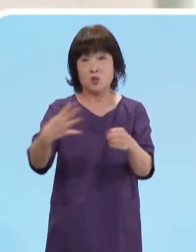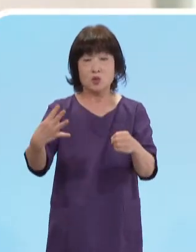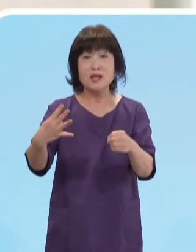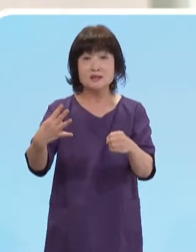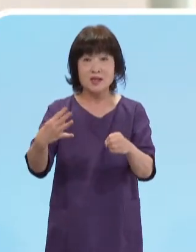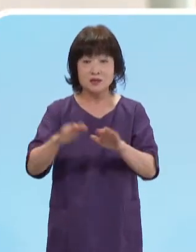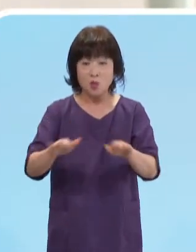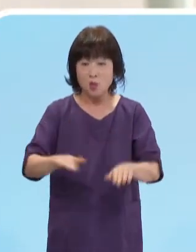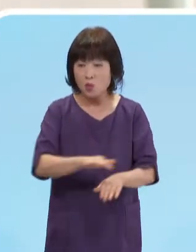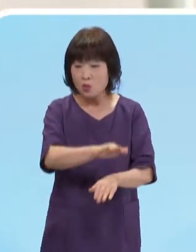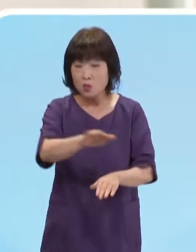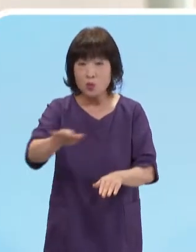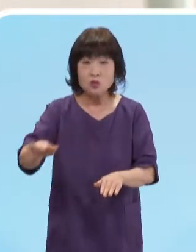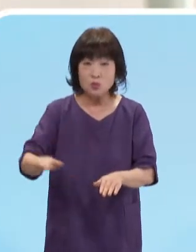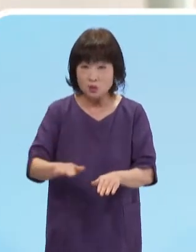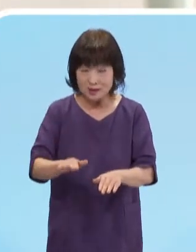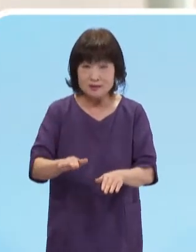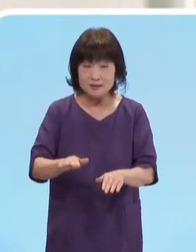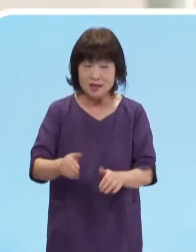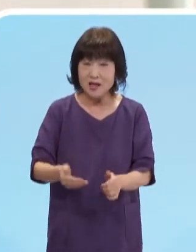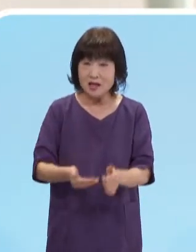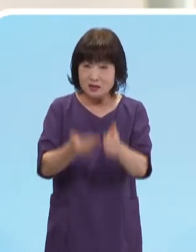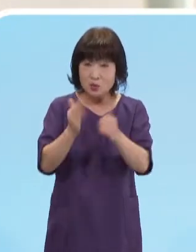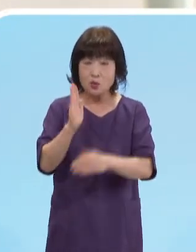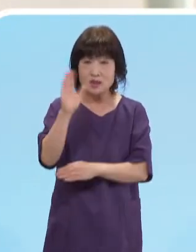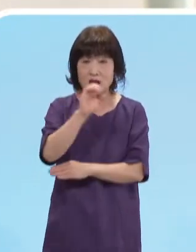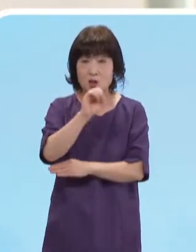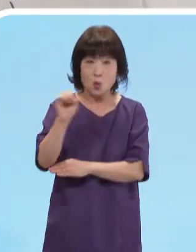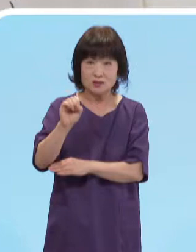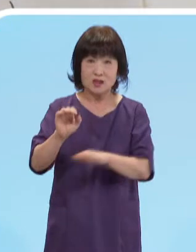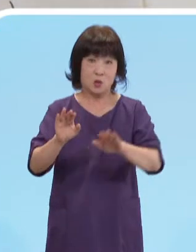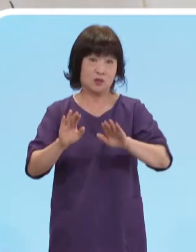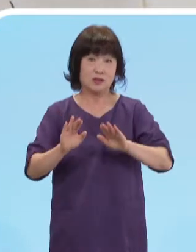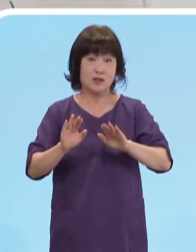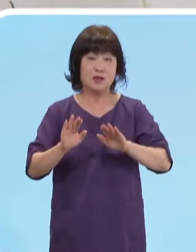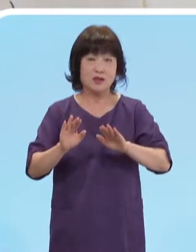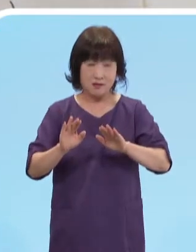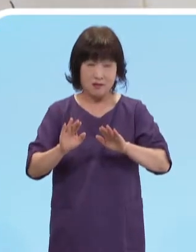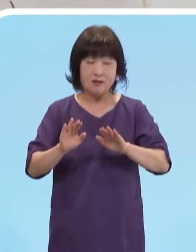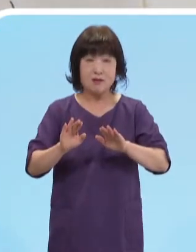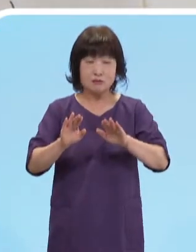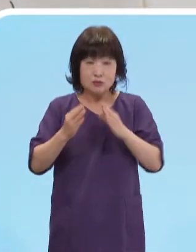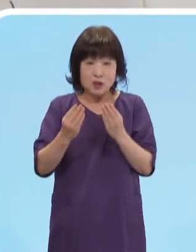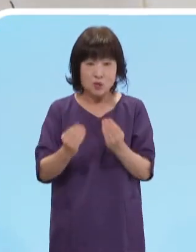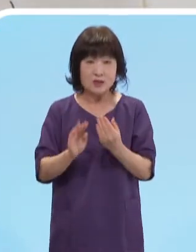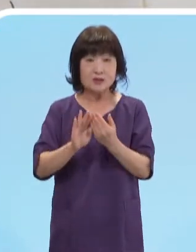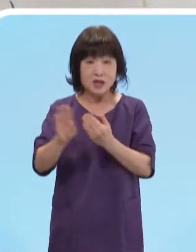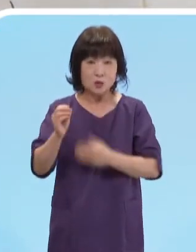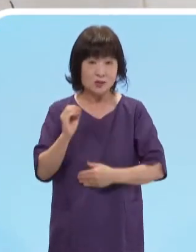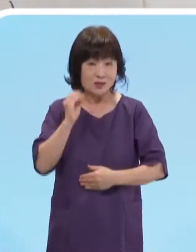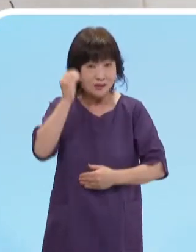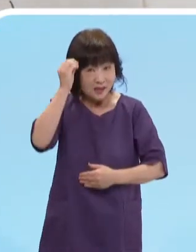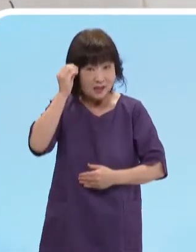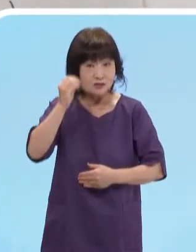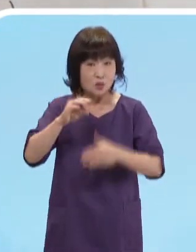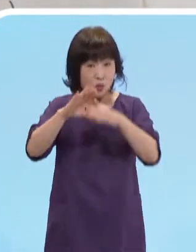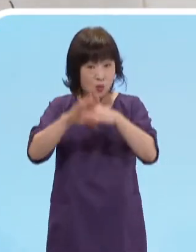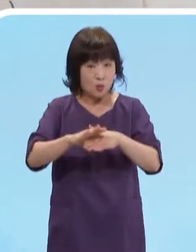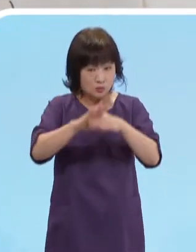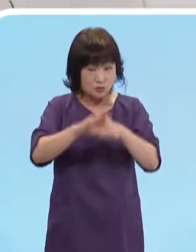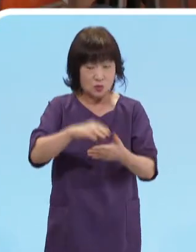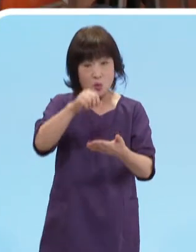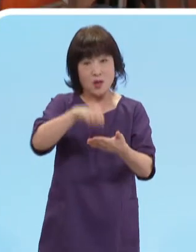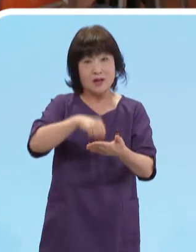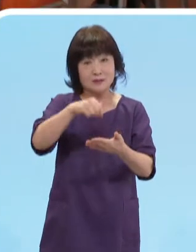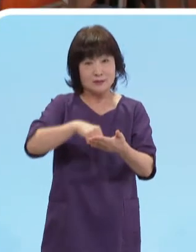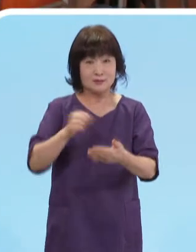年生の子どもたちが認知症サポーター養成講座を受けてくれて、その受講の後で感想を書いてくれたものです